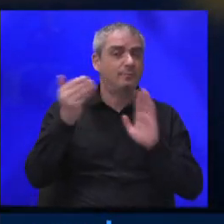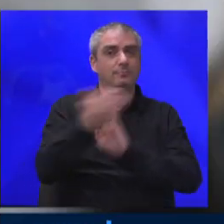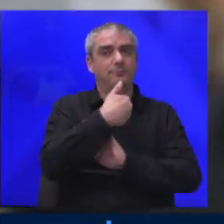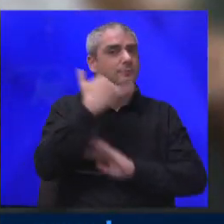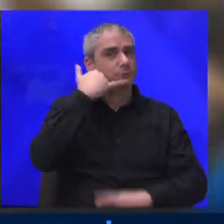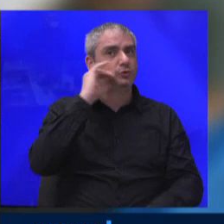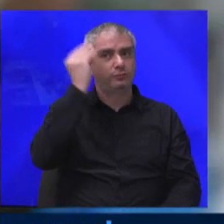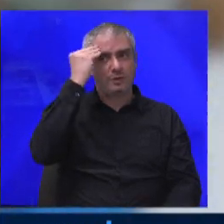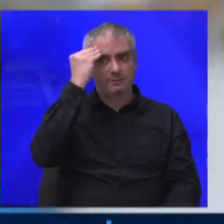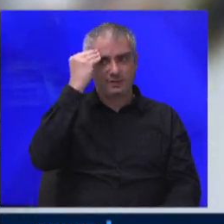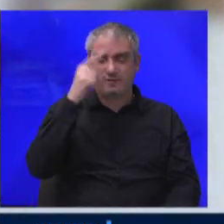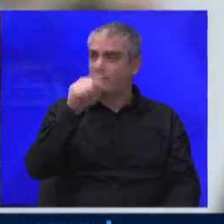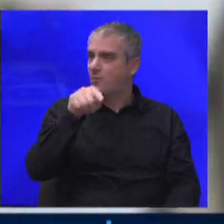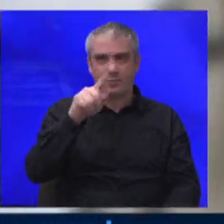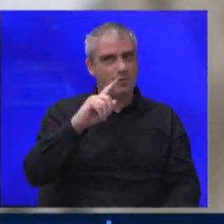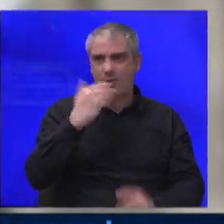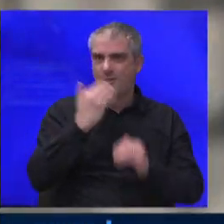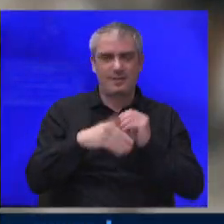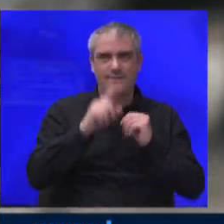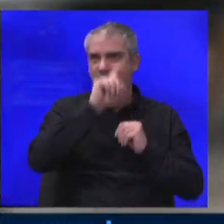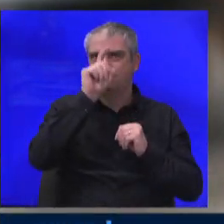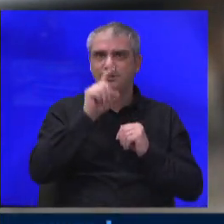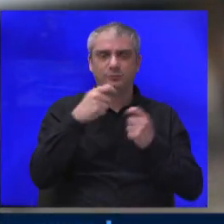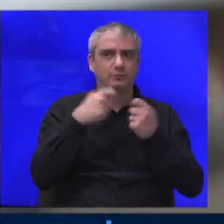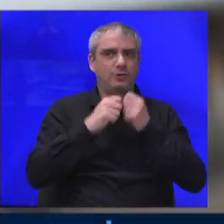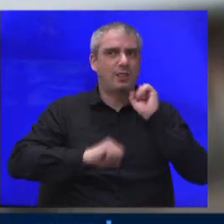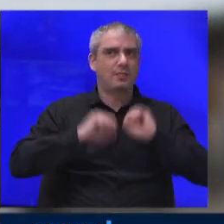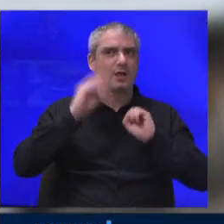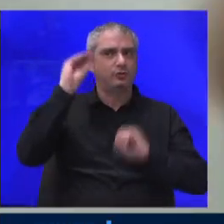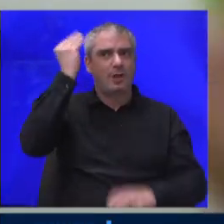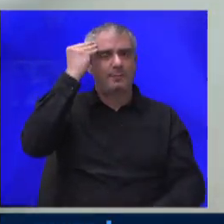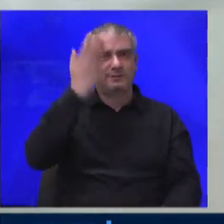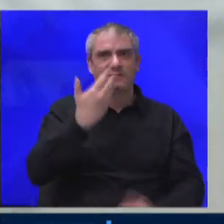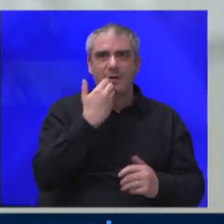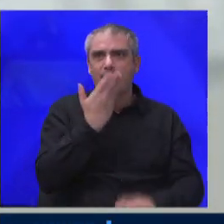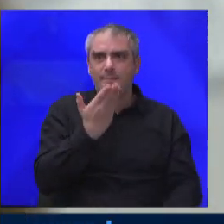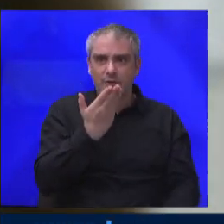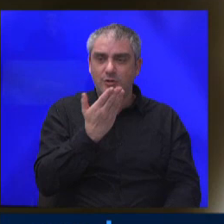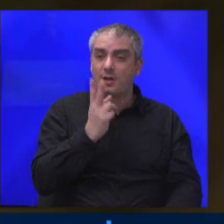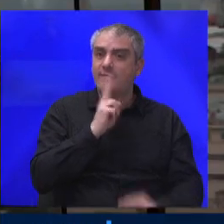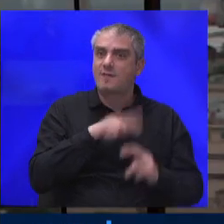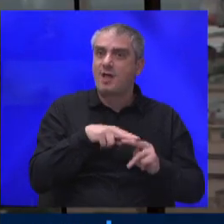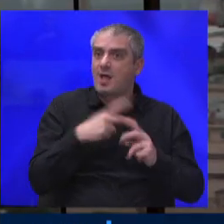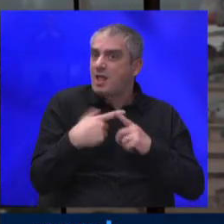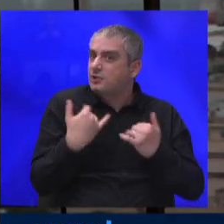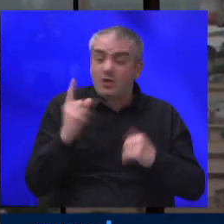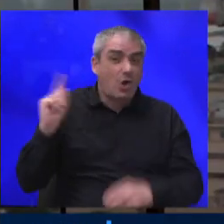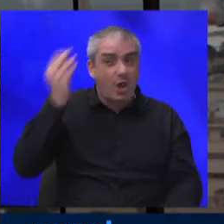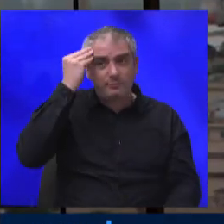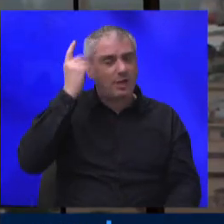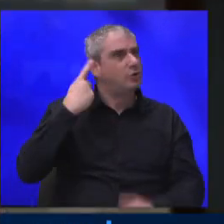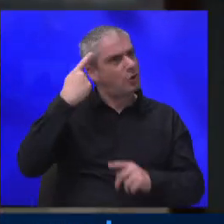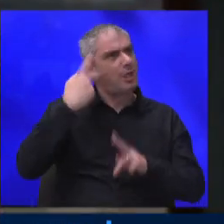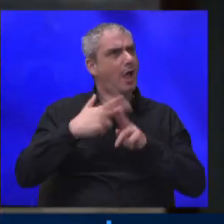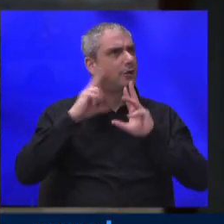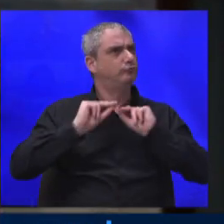הספר. וכאן לא נגמרים סימני השאלה סביב התנהלות בית הספר בפרשה. עד הרגע זה, כל הבית ספר יודע את זה רק